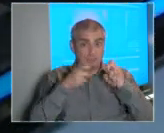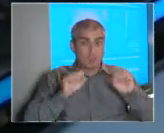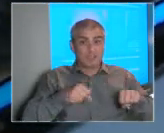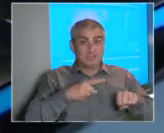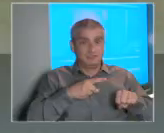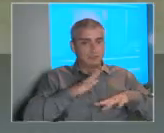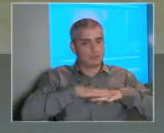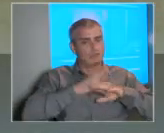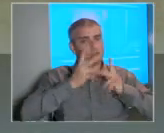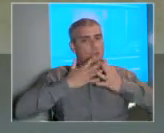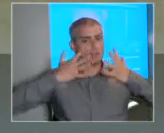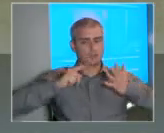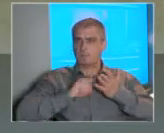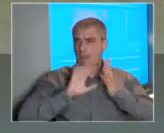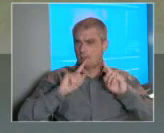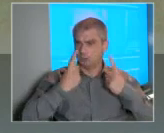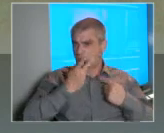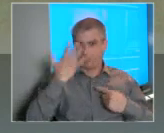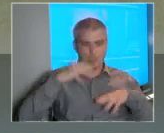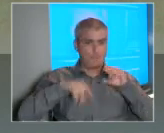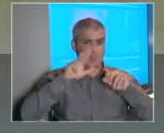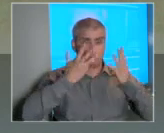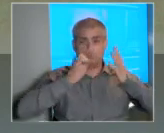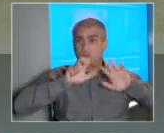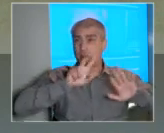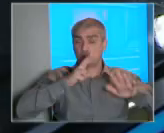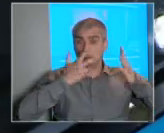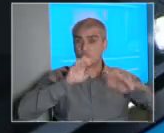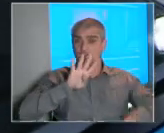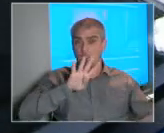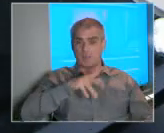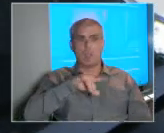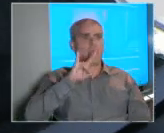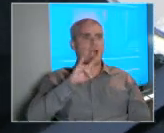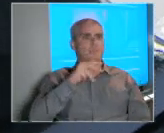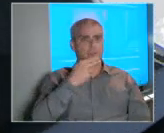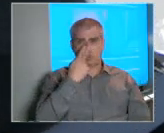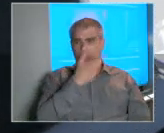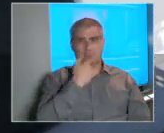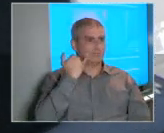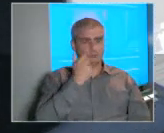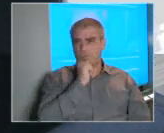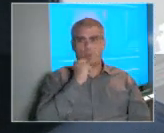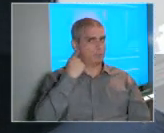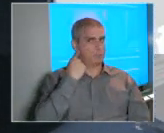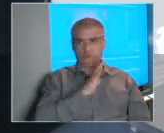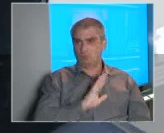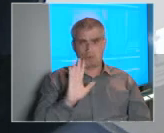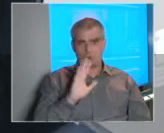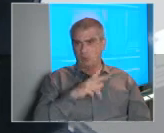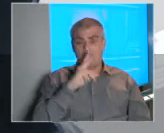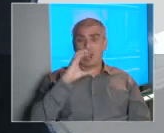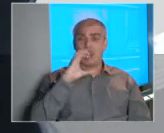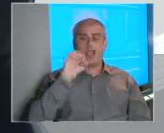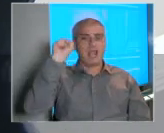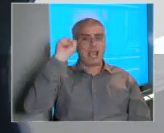לנשיא תפקיד גדול יותר? כי מה שקרה בבחירות 84, זה שחיים הרצוג ראה שמצד אחד יצחק שמיר לא רוצה לשמוע על כהנה, אז לא ינסה